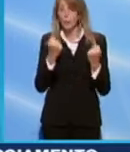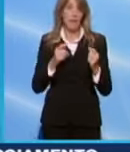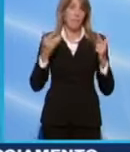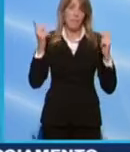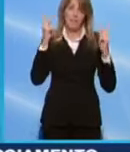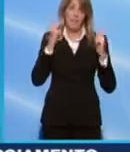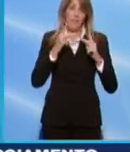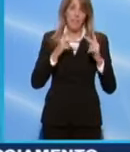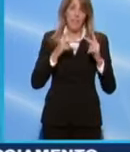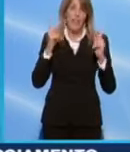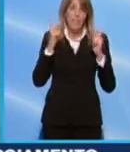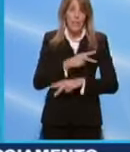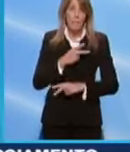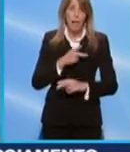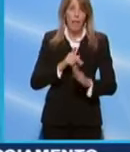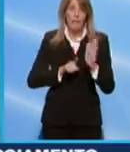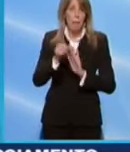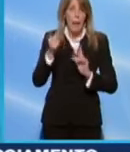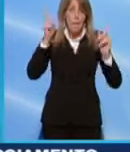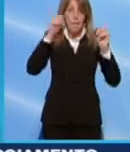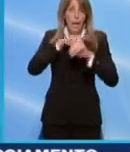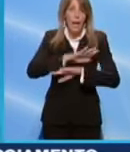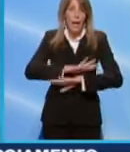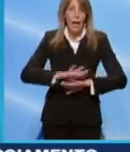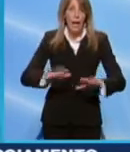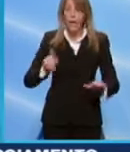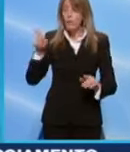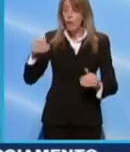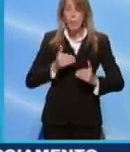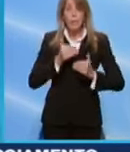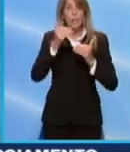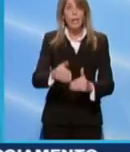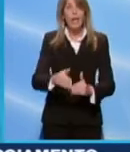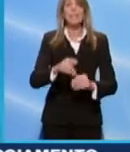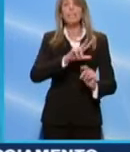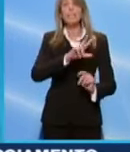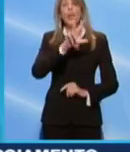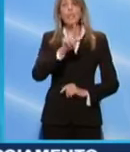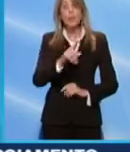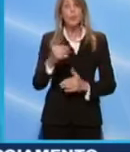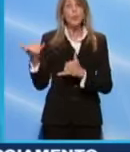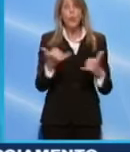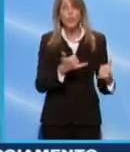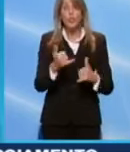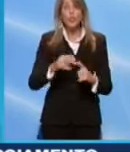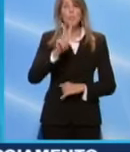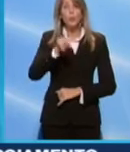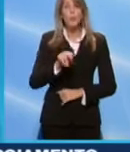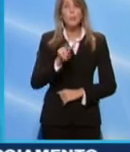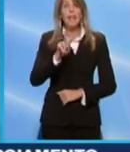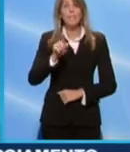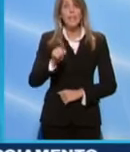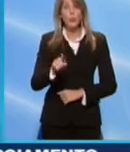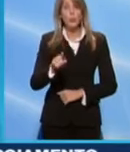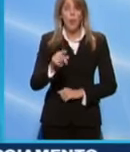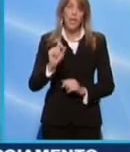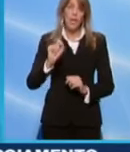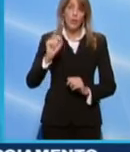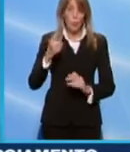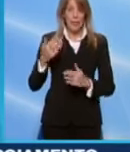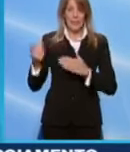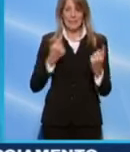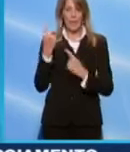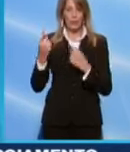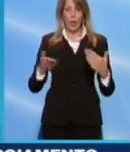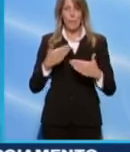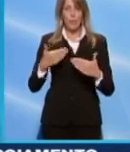perché l'avete prorogata fino al 31 di dicembre del 2021, cioè 12 mesi oltre lo stato di emergenza che